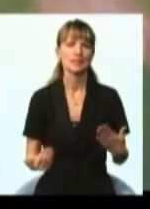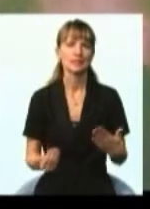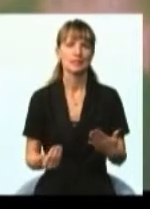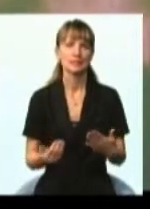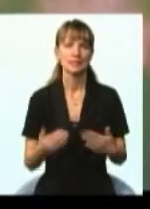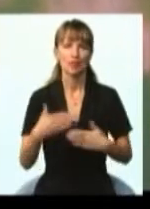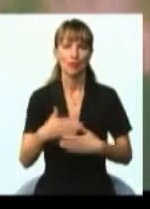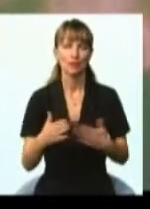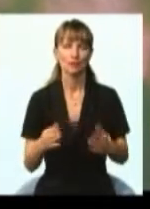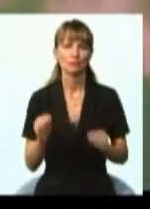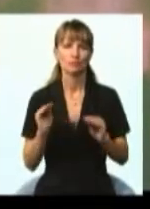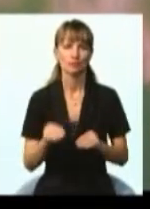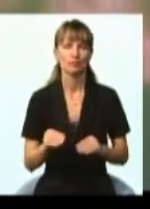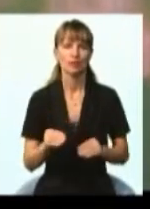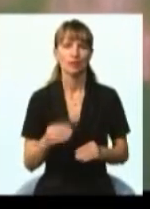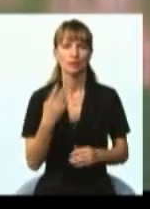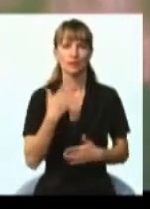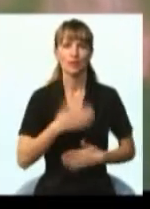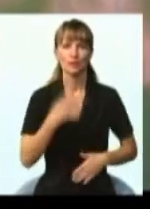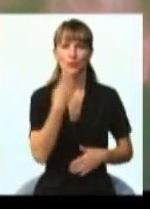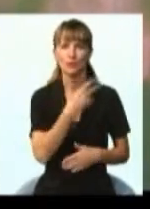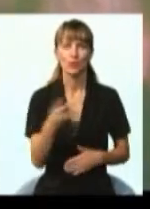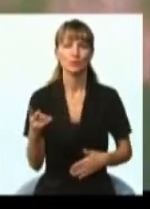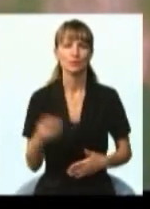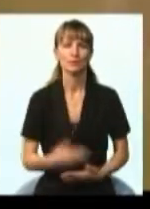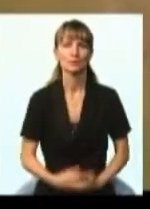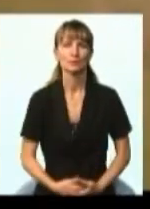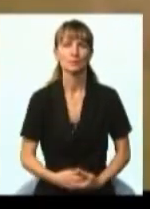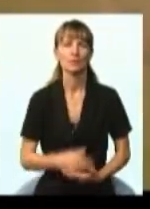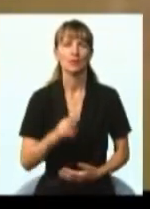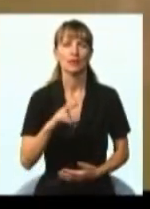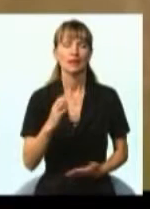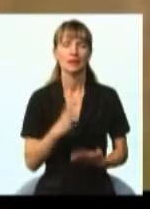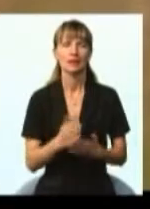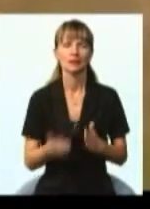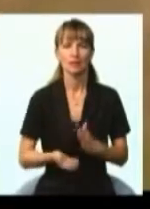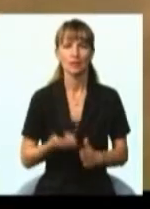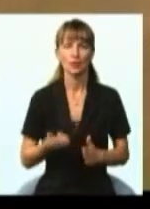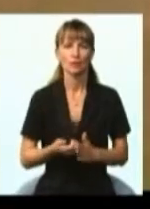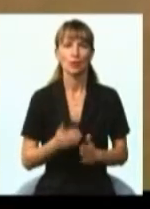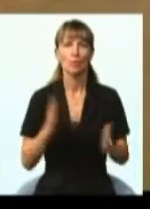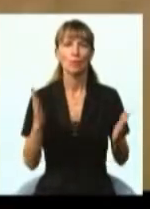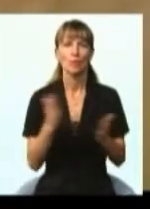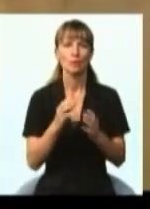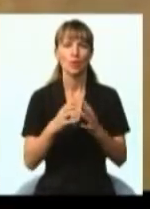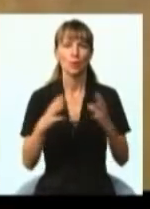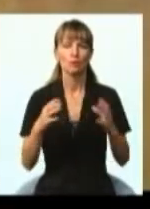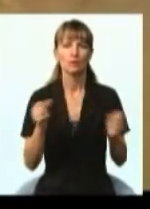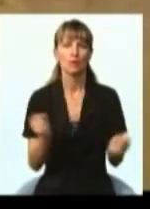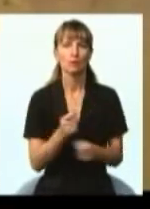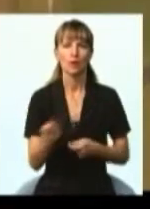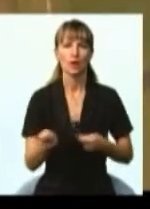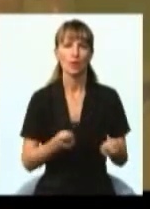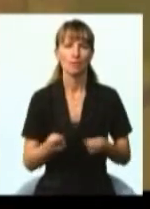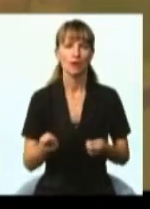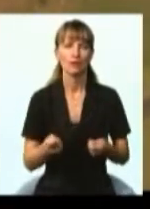кошику, прикріпленому до кулі, та насолоджуєшся видом зверху. Але є і свої недоліки. Повітряною кулею не можна